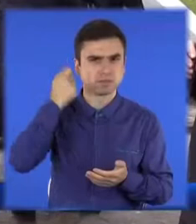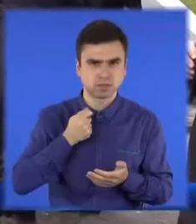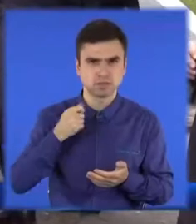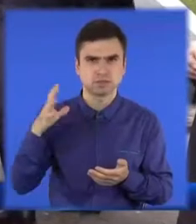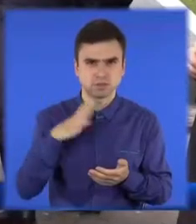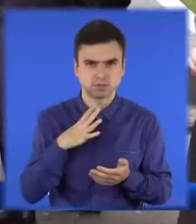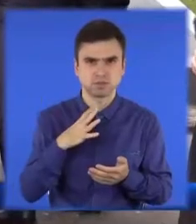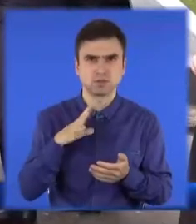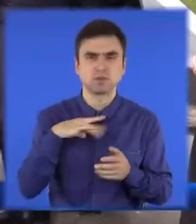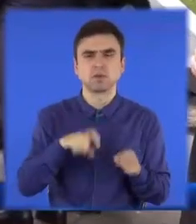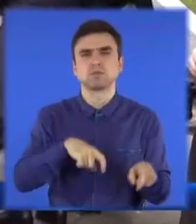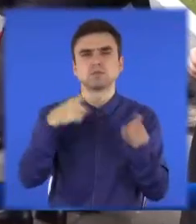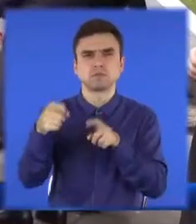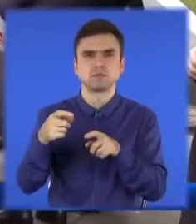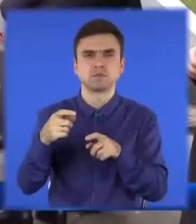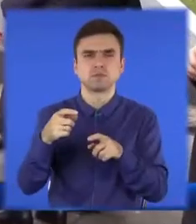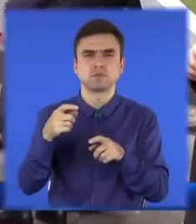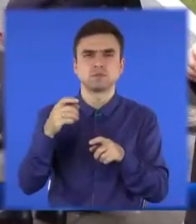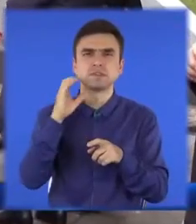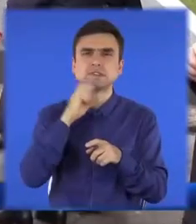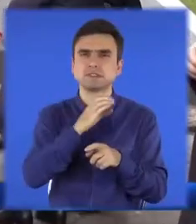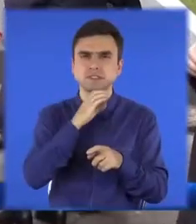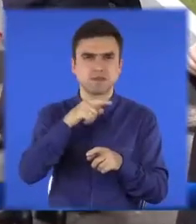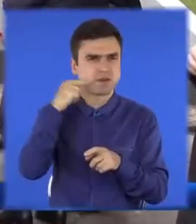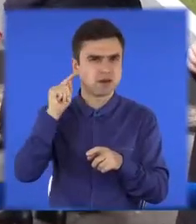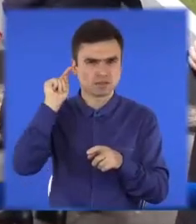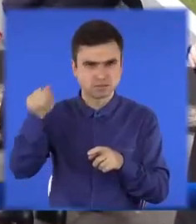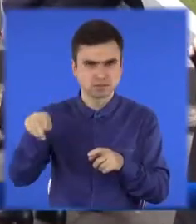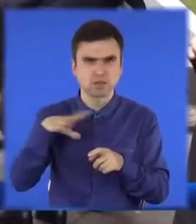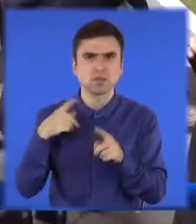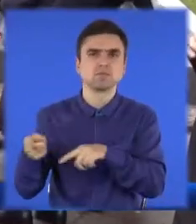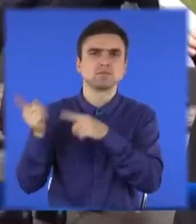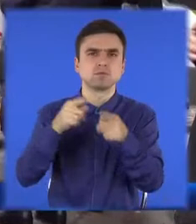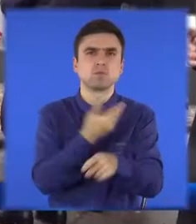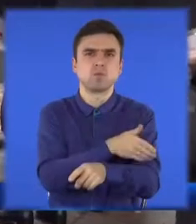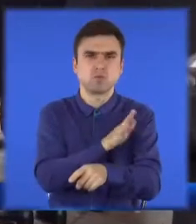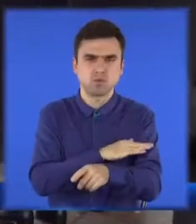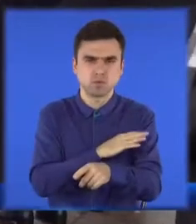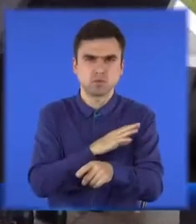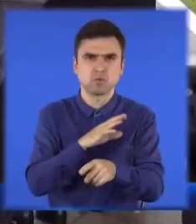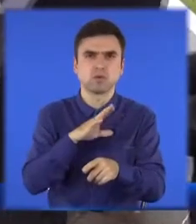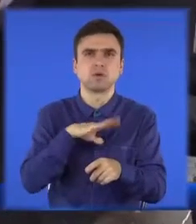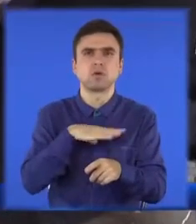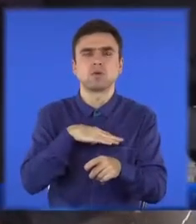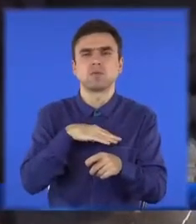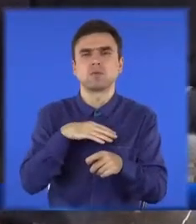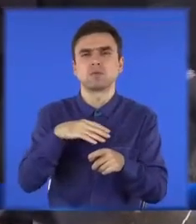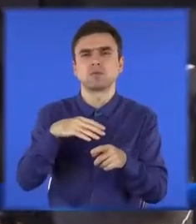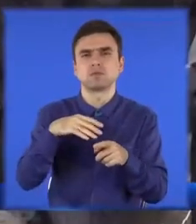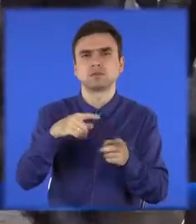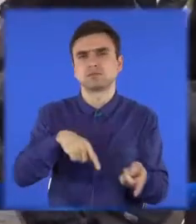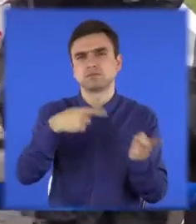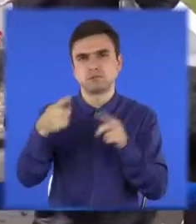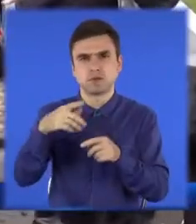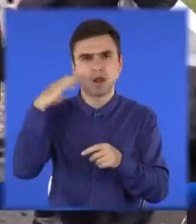потім Дальній Восток, Комсомольськ-на-Амурі, потім Польща, потім опять Кіровоград,